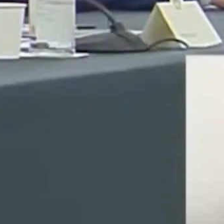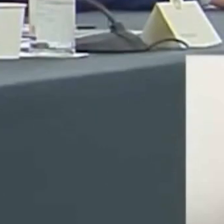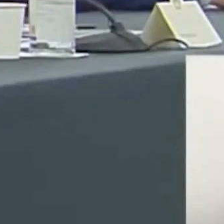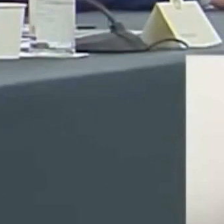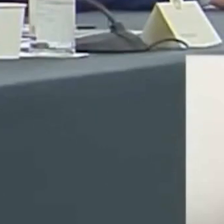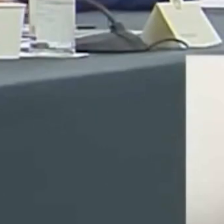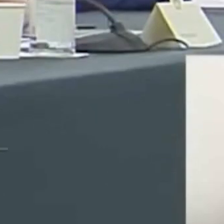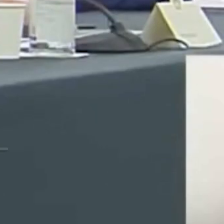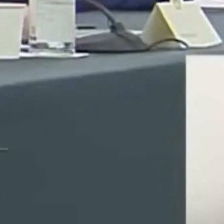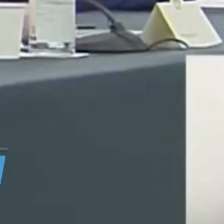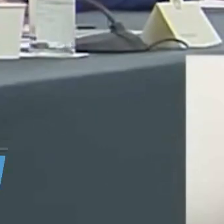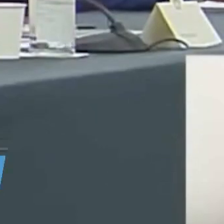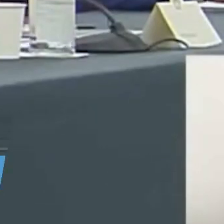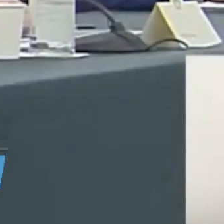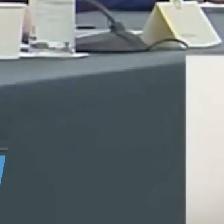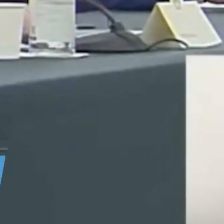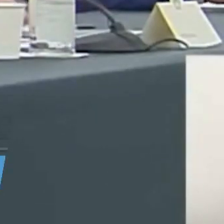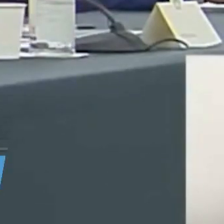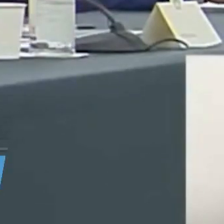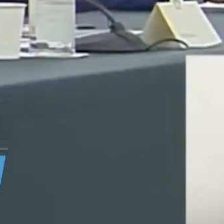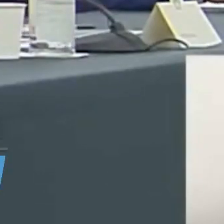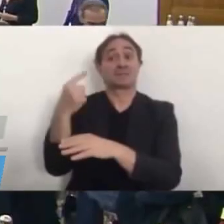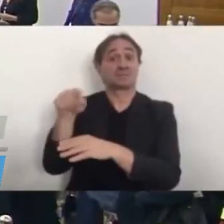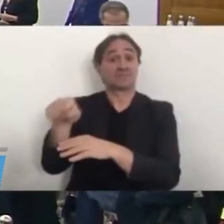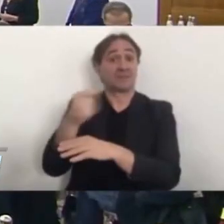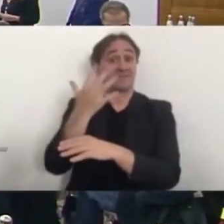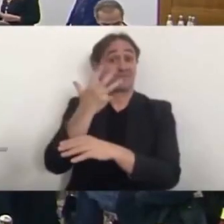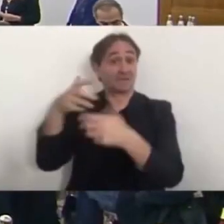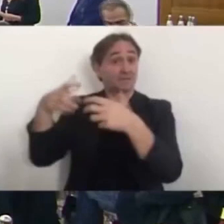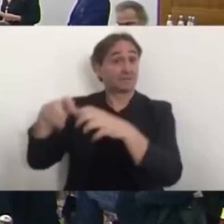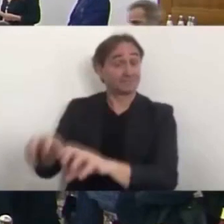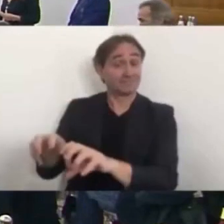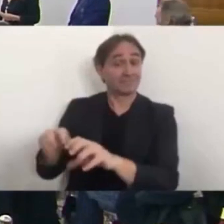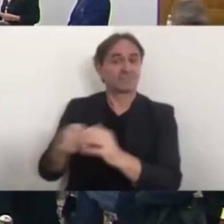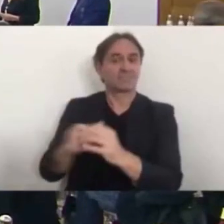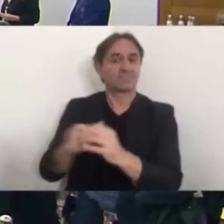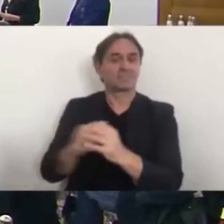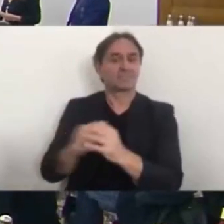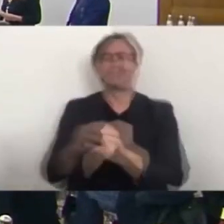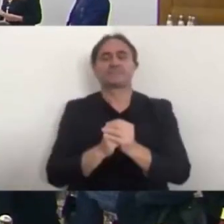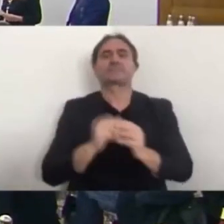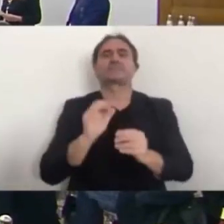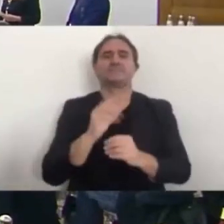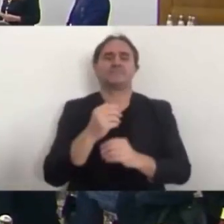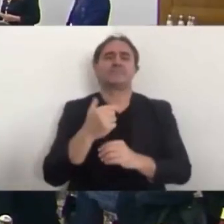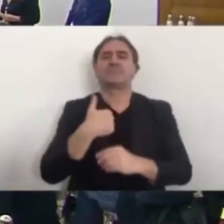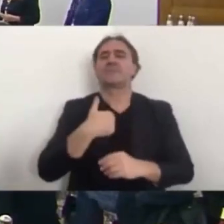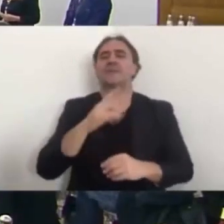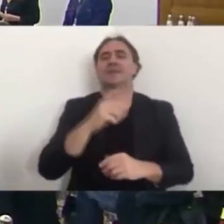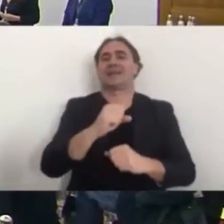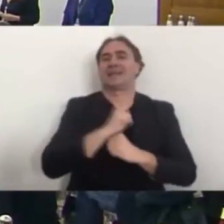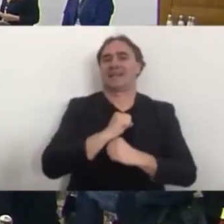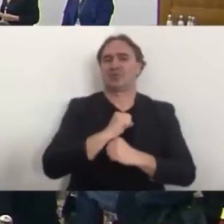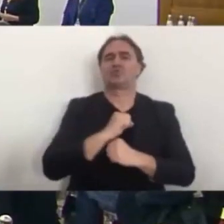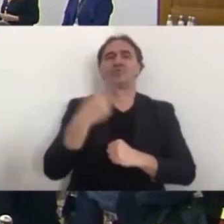Quarta ondata. Le parole più temute non vengono mai esplicitamente dette. Nel punto stampa sull'epidemia a Palazzo Chigi oggi si